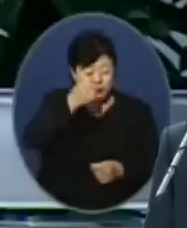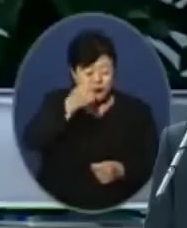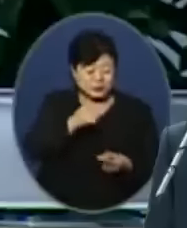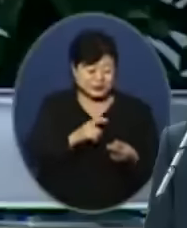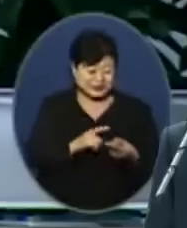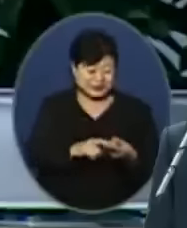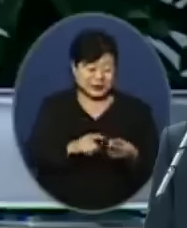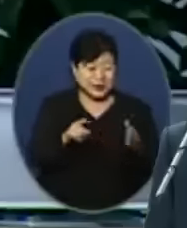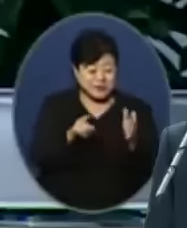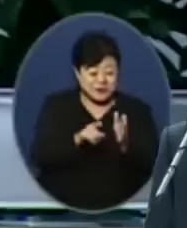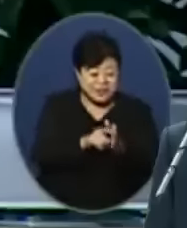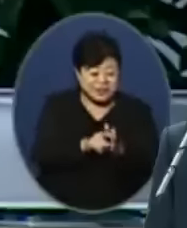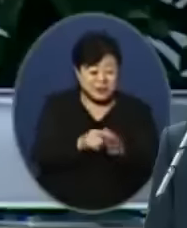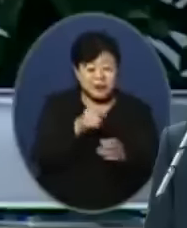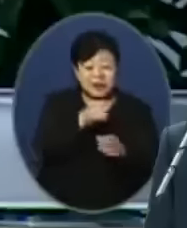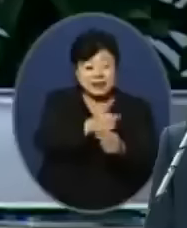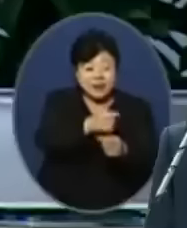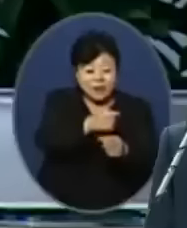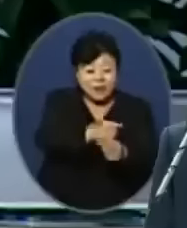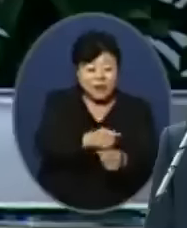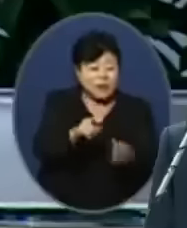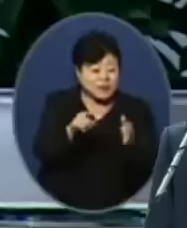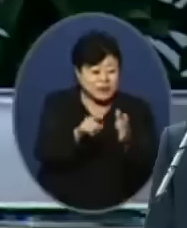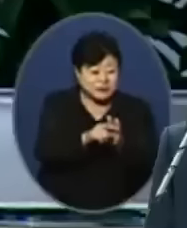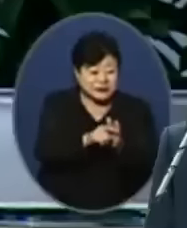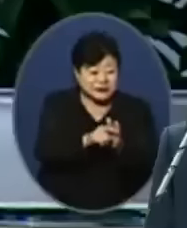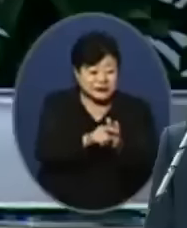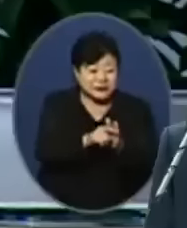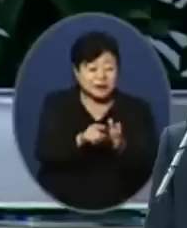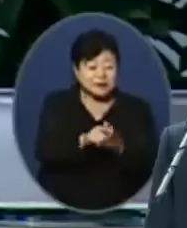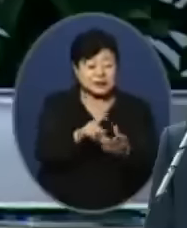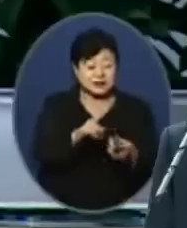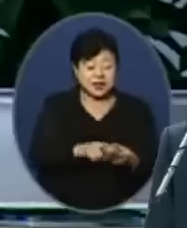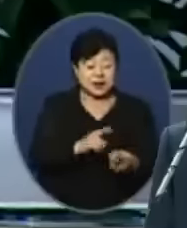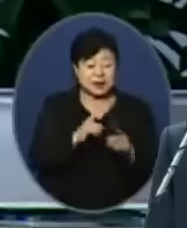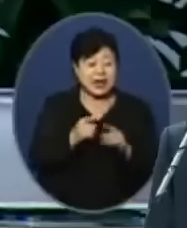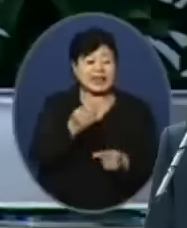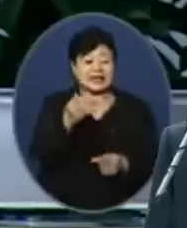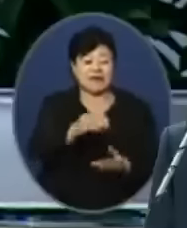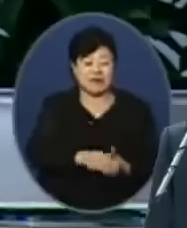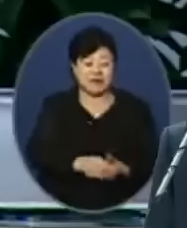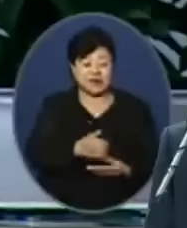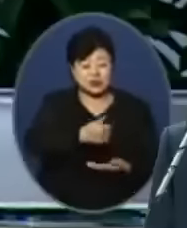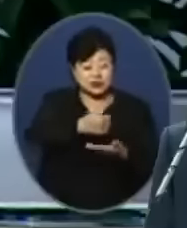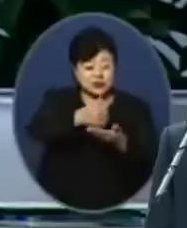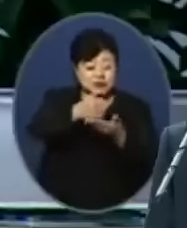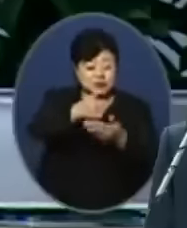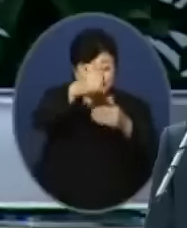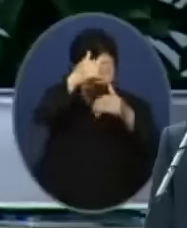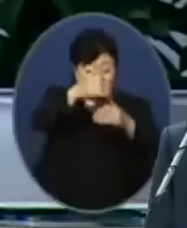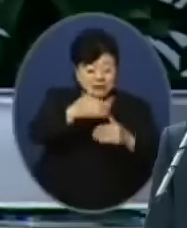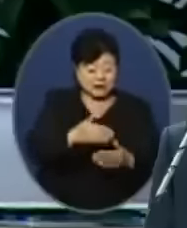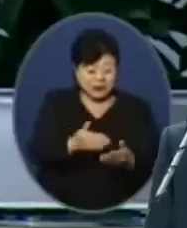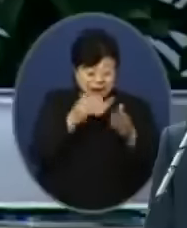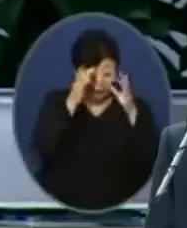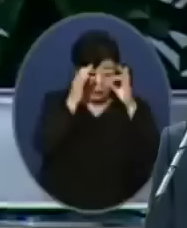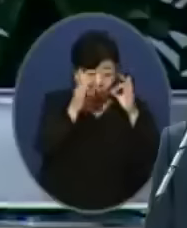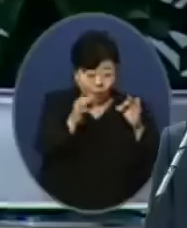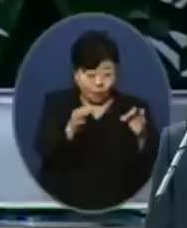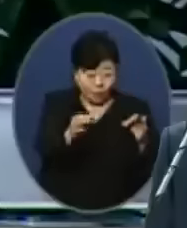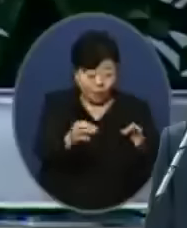꿈은 믿음을 생산하게 되고 믿음은 믿음대로 말을 하게 되고 주님은 그 과정을 바라보고 난